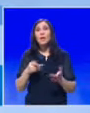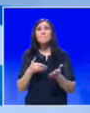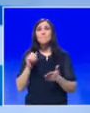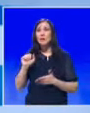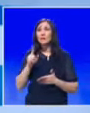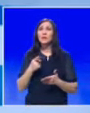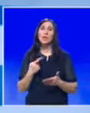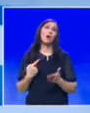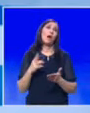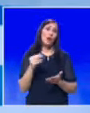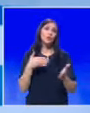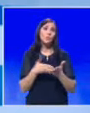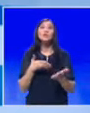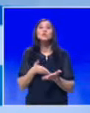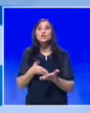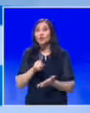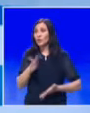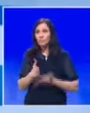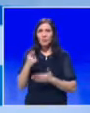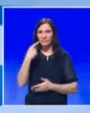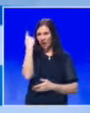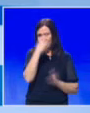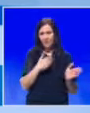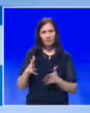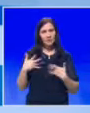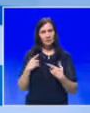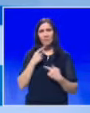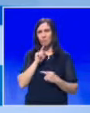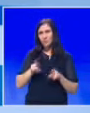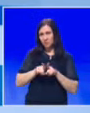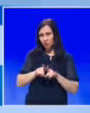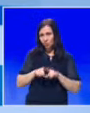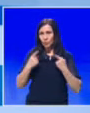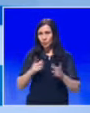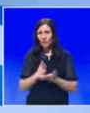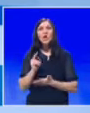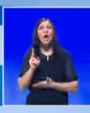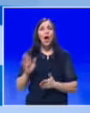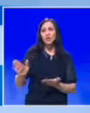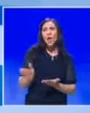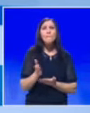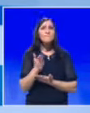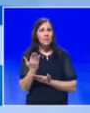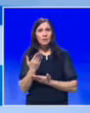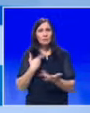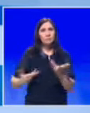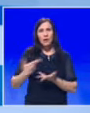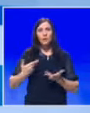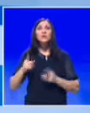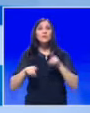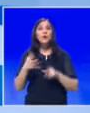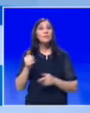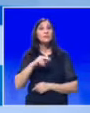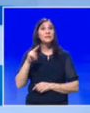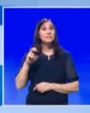Хайде да ви попитам същото нещо по друг начин. Как ще минат преговорите за регулаторите без